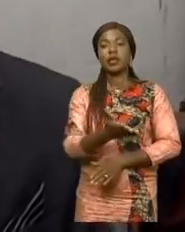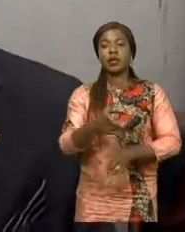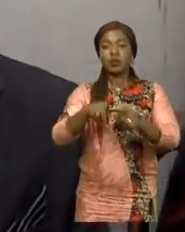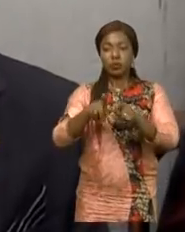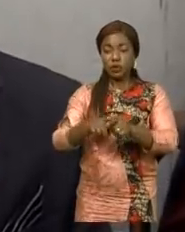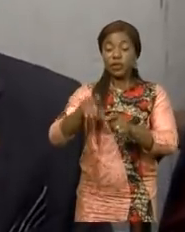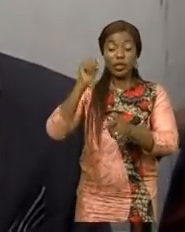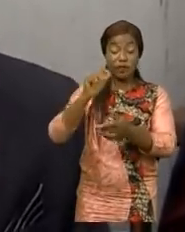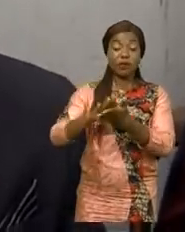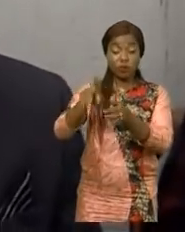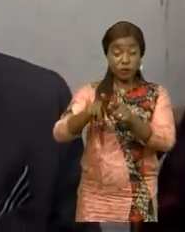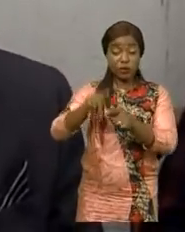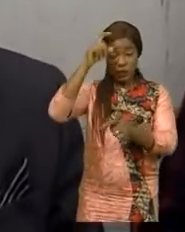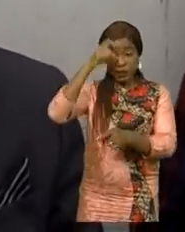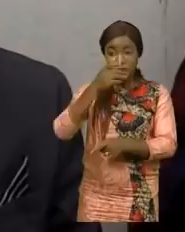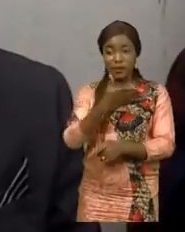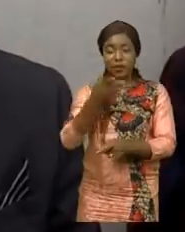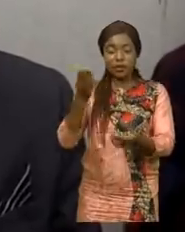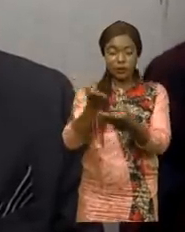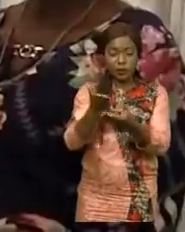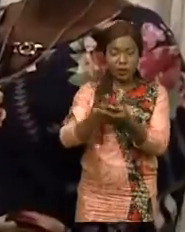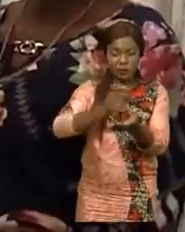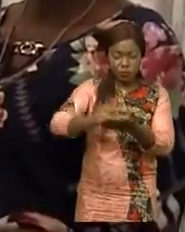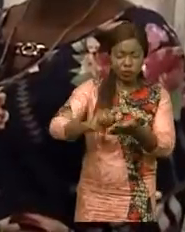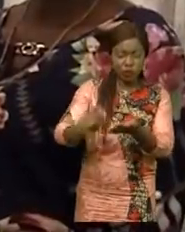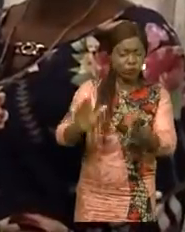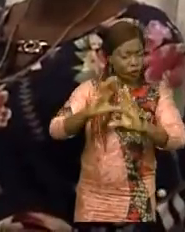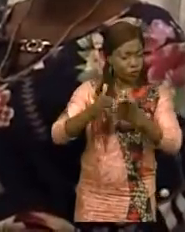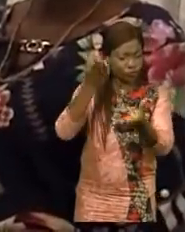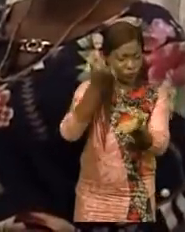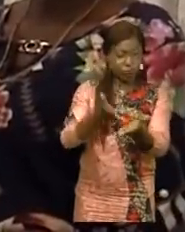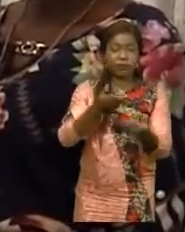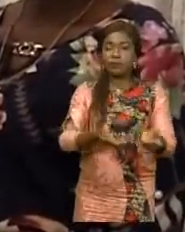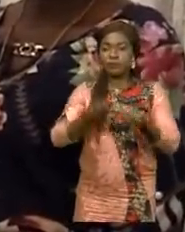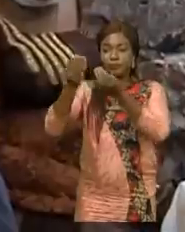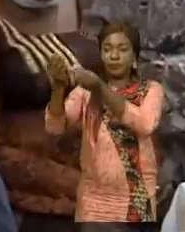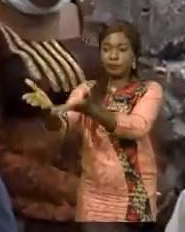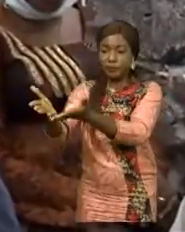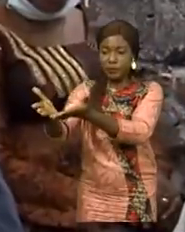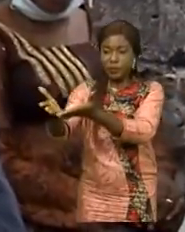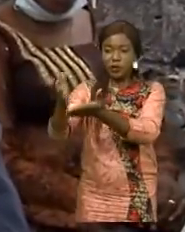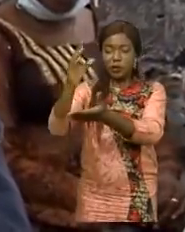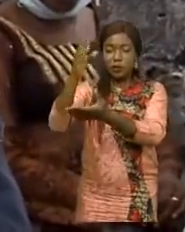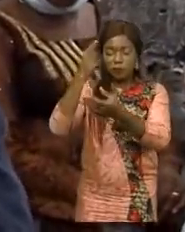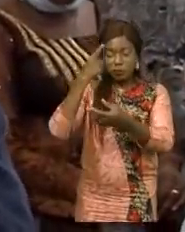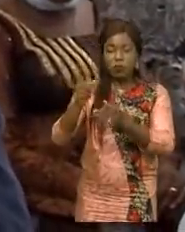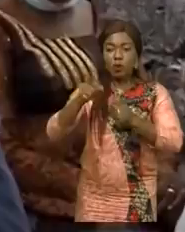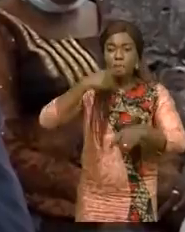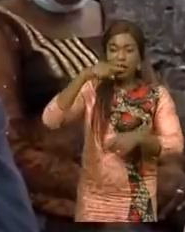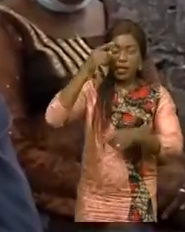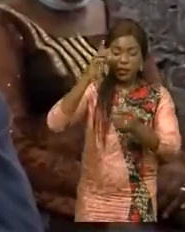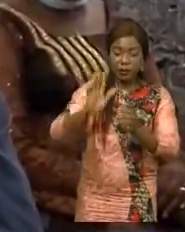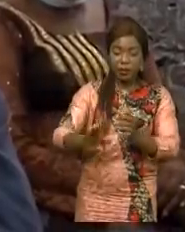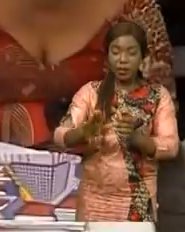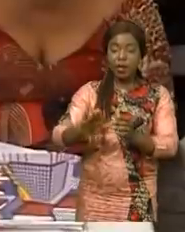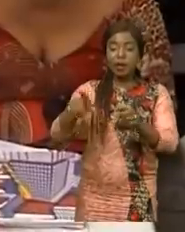voici le contenu de leur mémorandum des revendications dont la destination finale est réservé au parlement au président